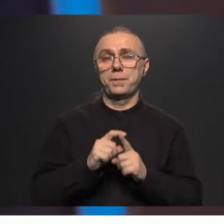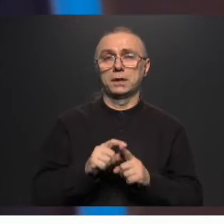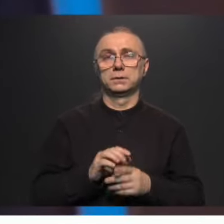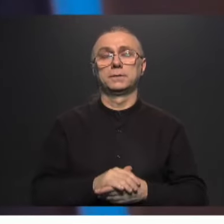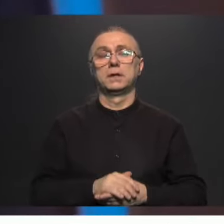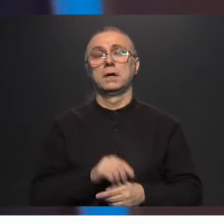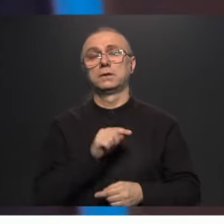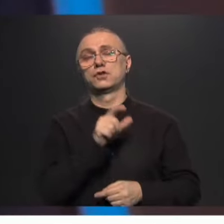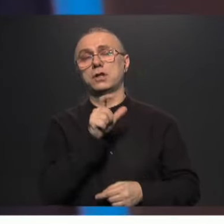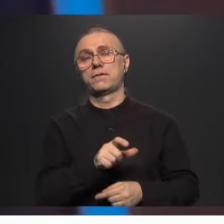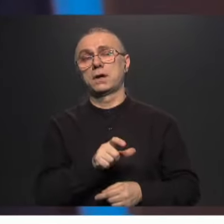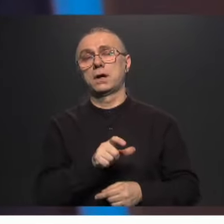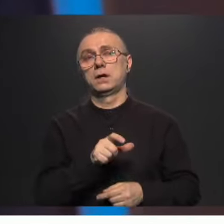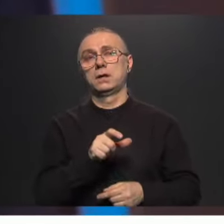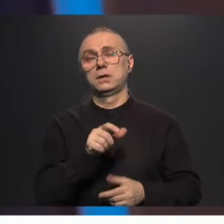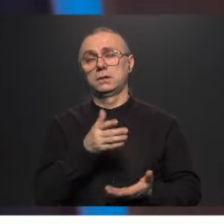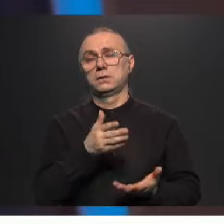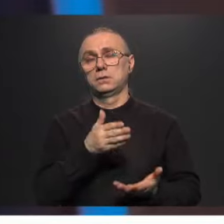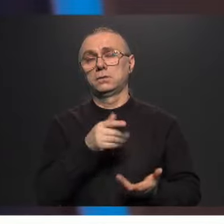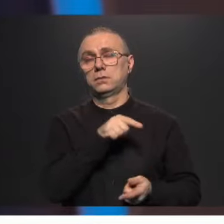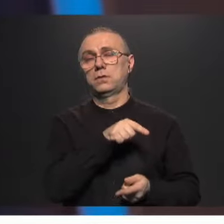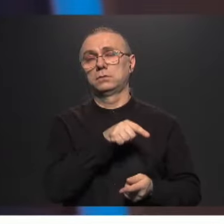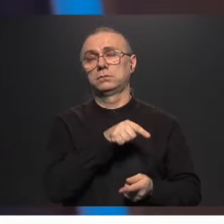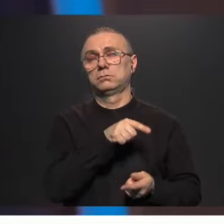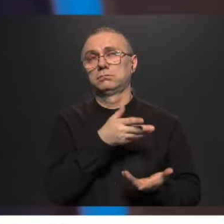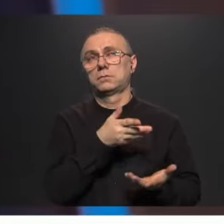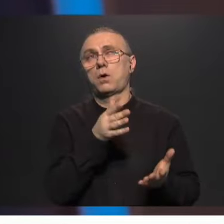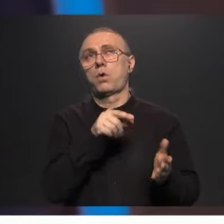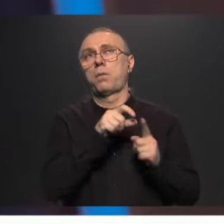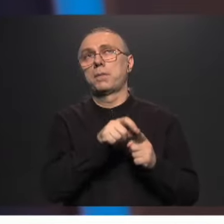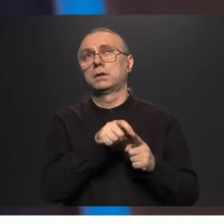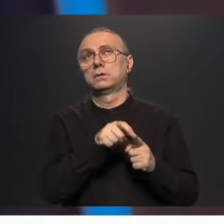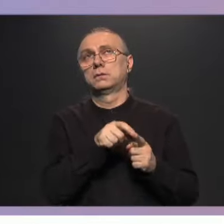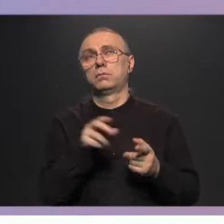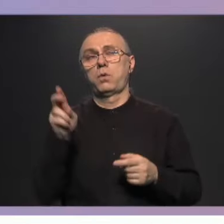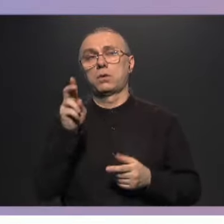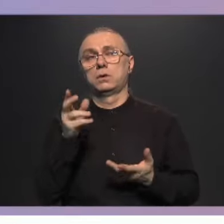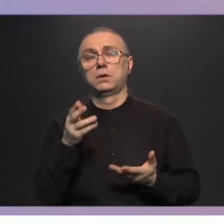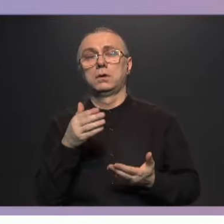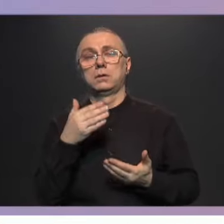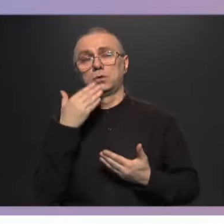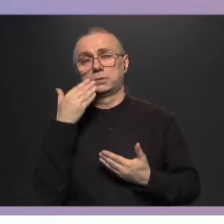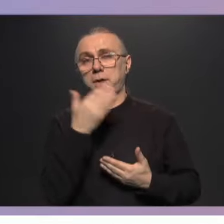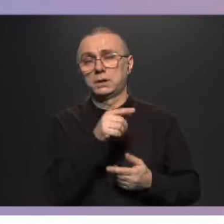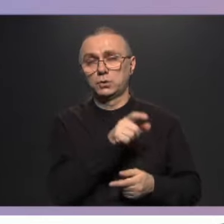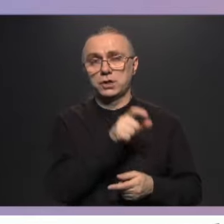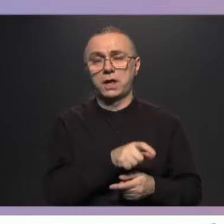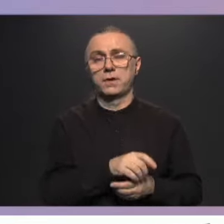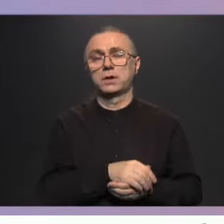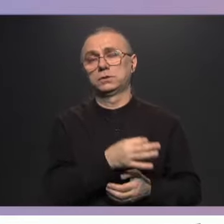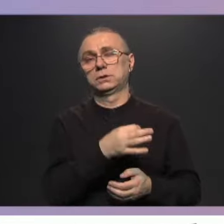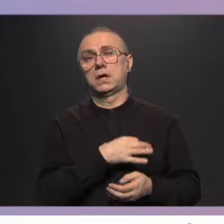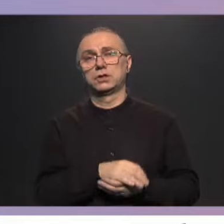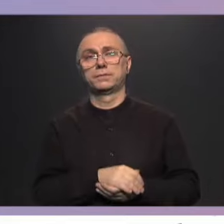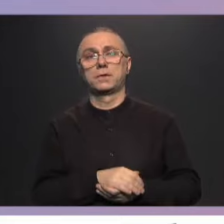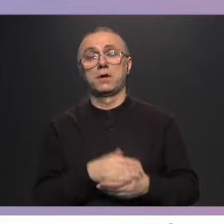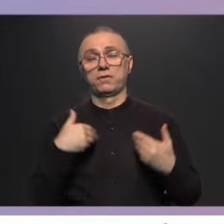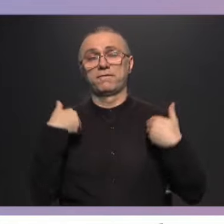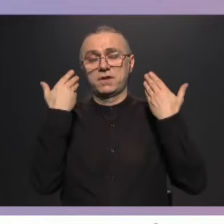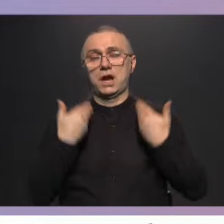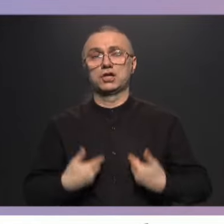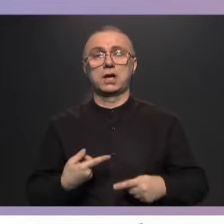трогать не стоит, потому что он этот обет несет Богу. Какой уж там, можете подойти и спросить, если он скажет. Но, по крайней мере, внешне это вот проявлялось вот